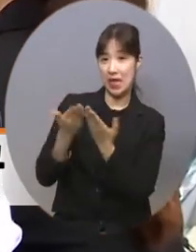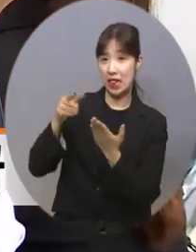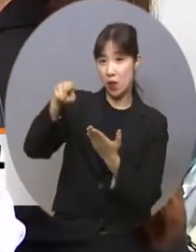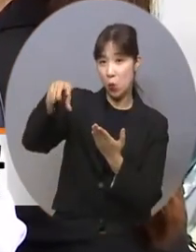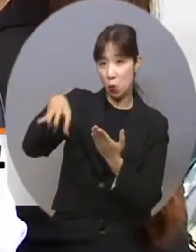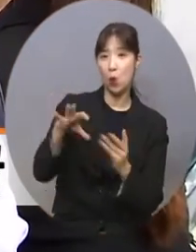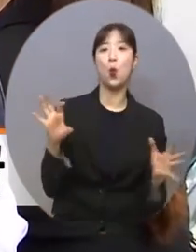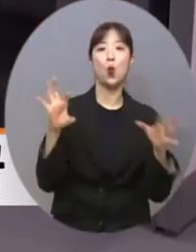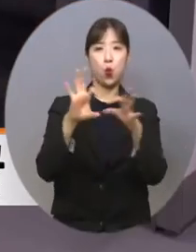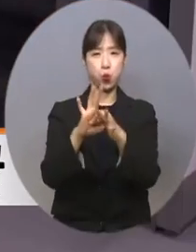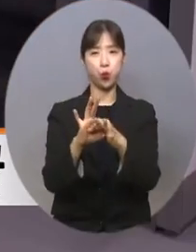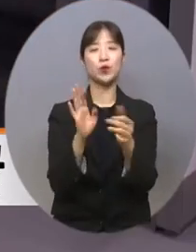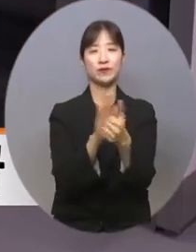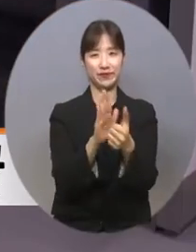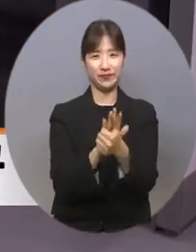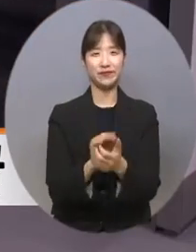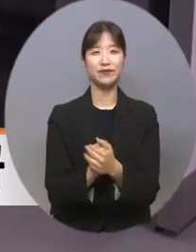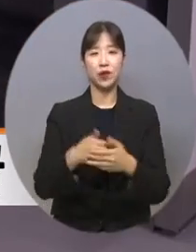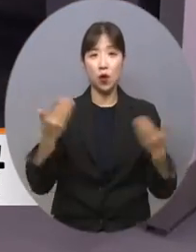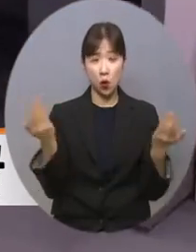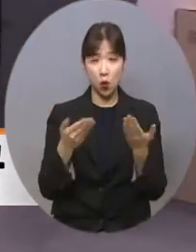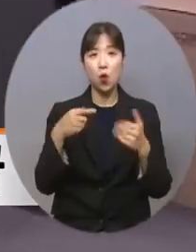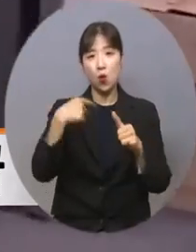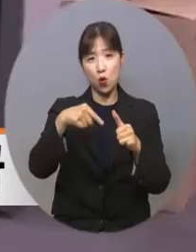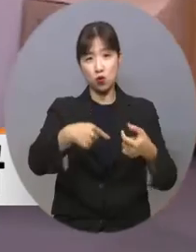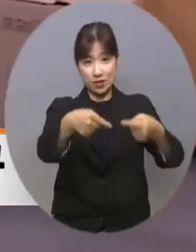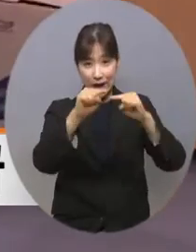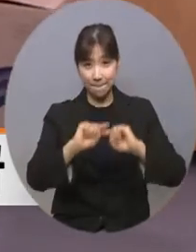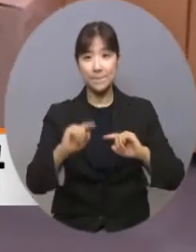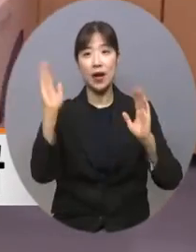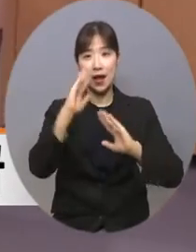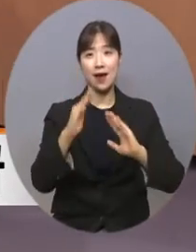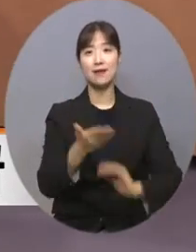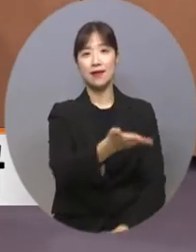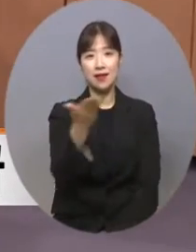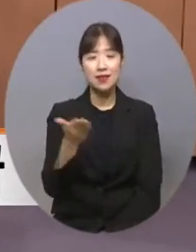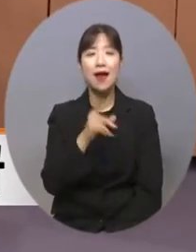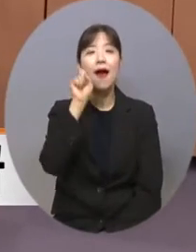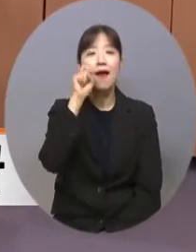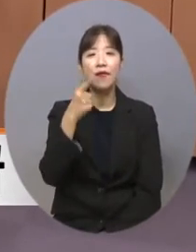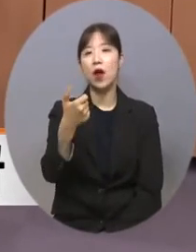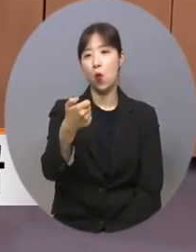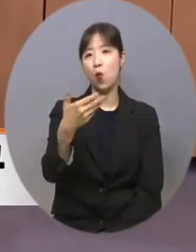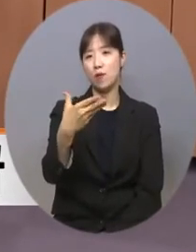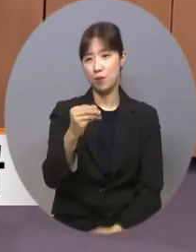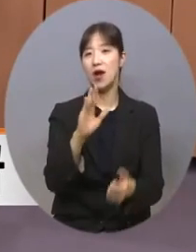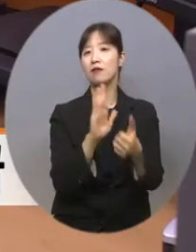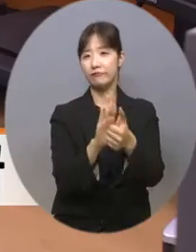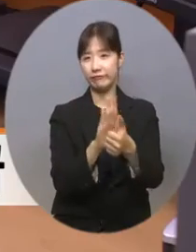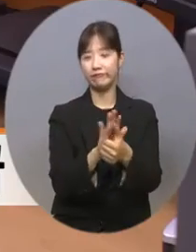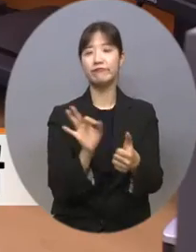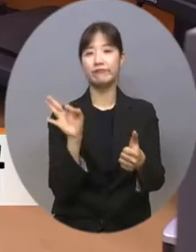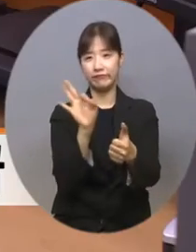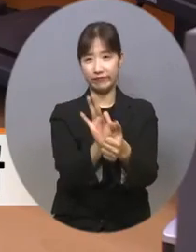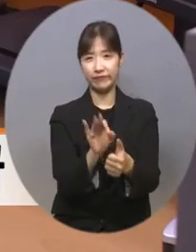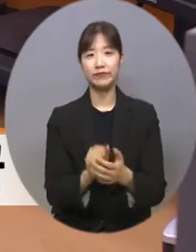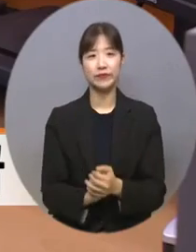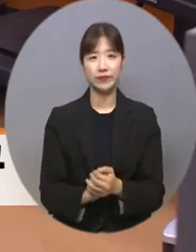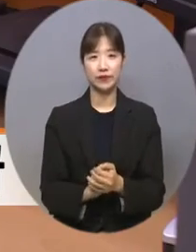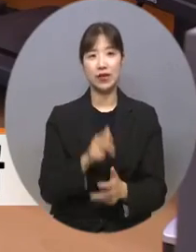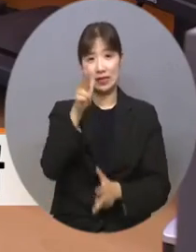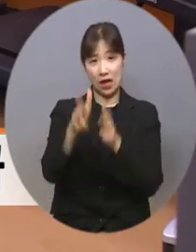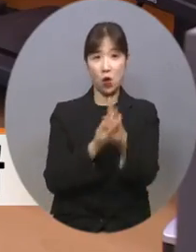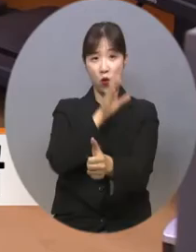합니다 교육 참여 학생들에게는 교육 훈련수당 월 50만원을 지급합니다 사업